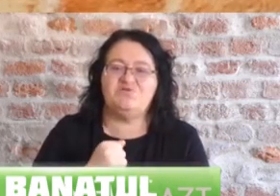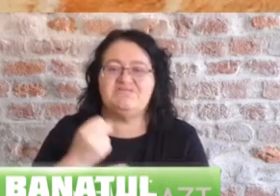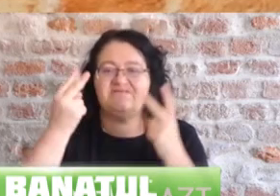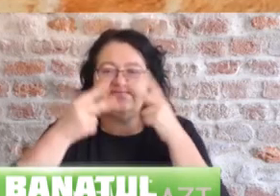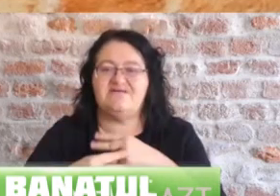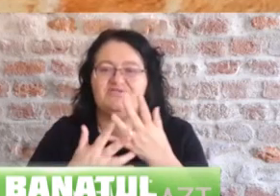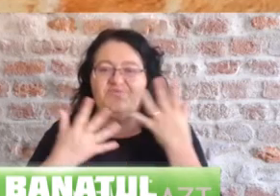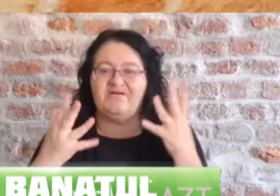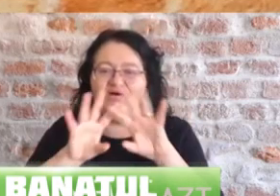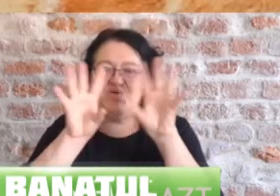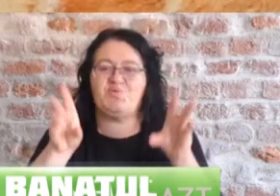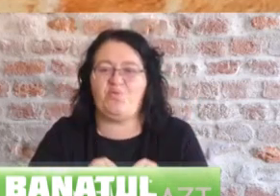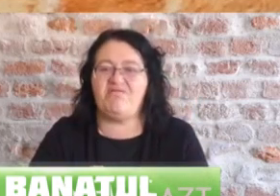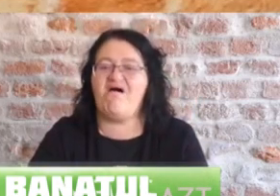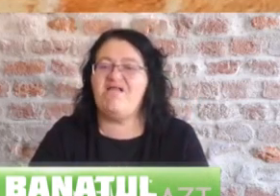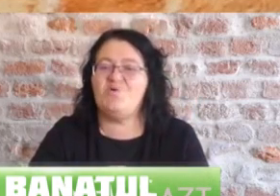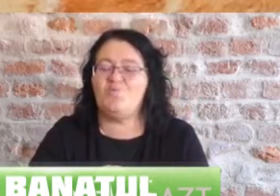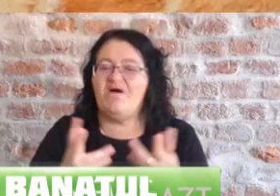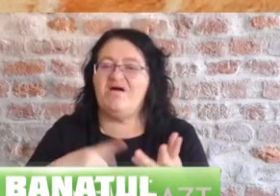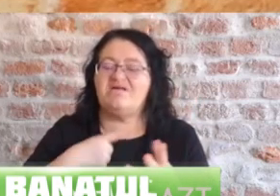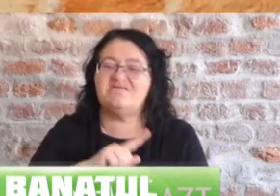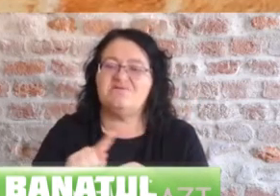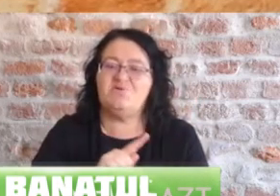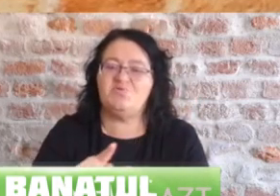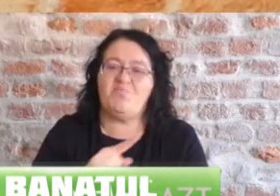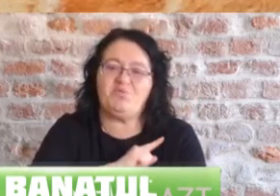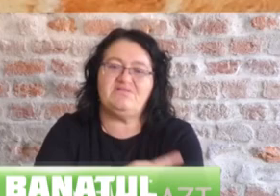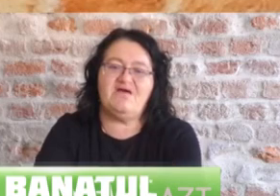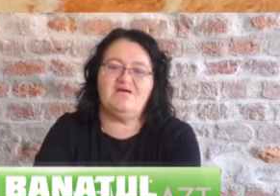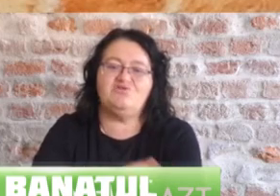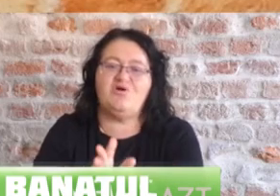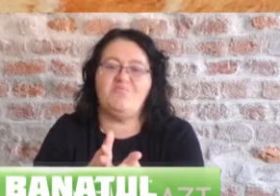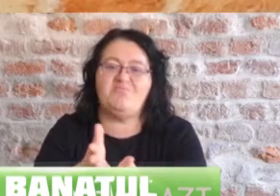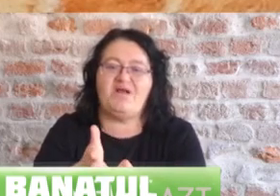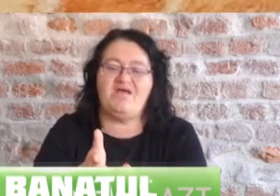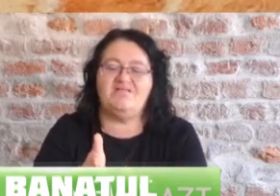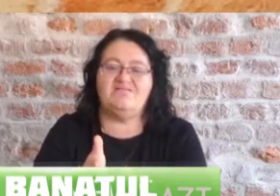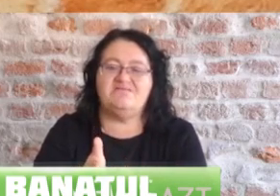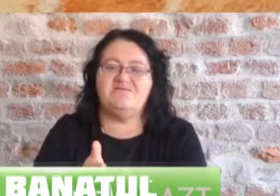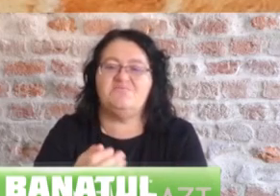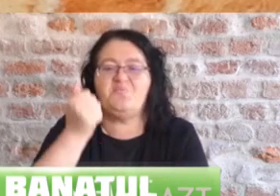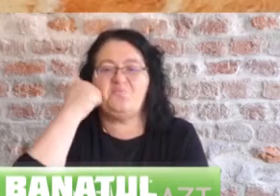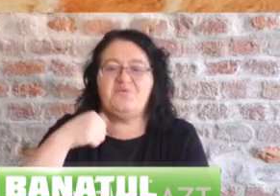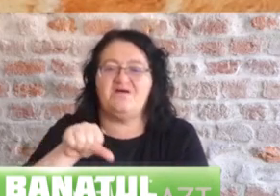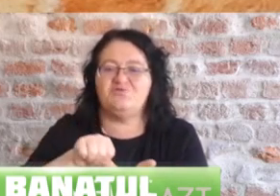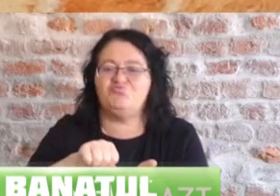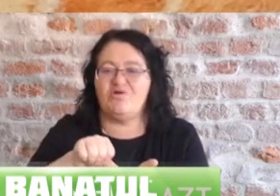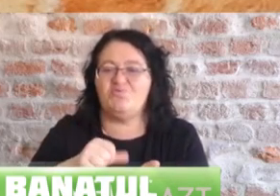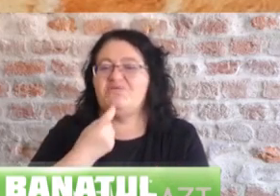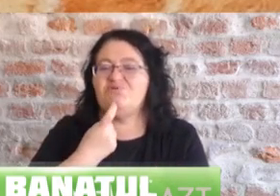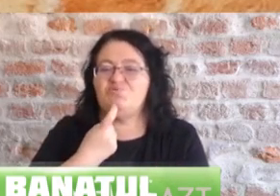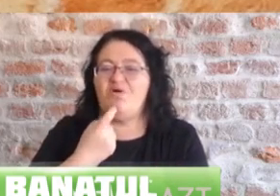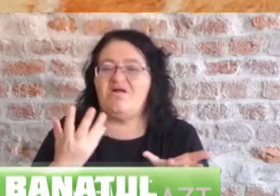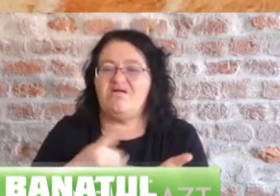reconsiderăm ansamblu. Care sunt elementele tare, elementele de permanență în piață,